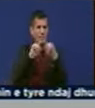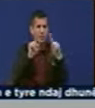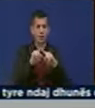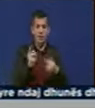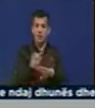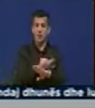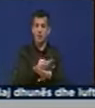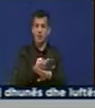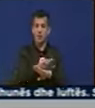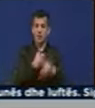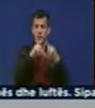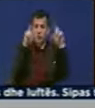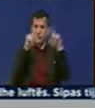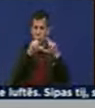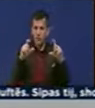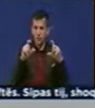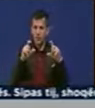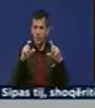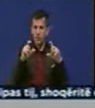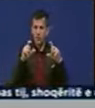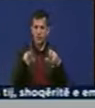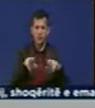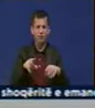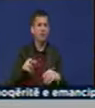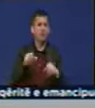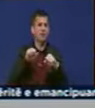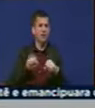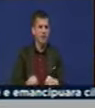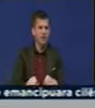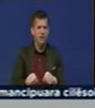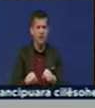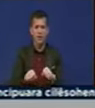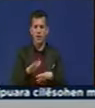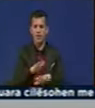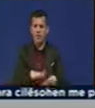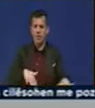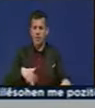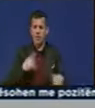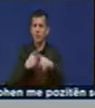shtetësorore, në ekzekutiv, legislativ, po ashtu edhe në gjyqësor.